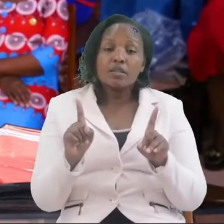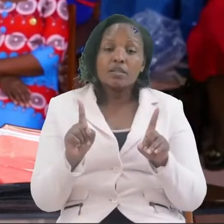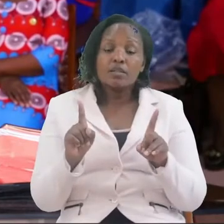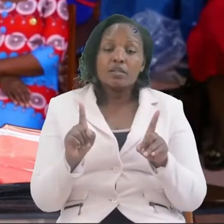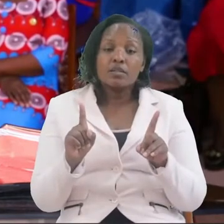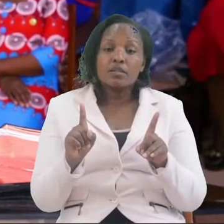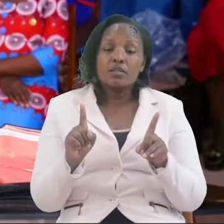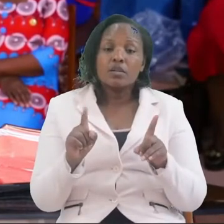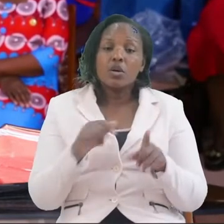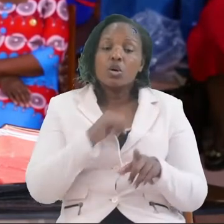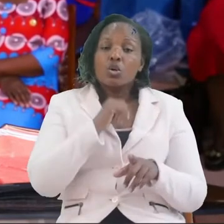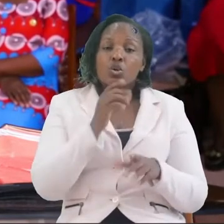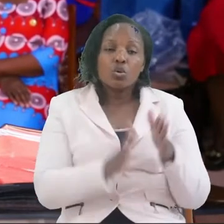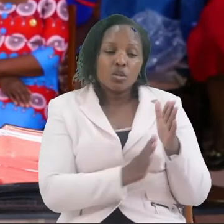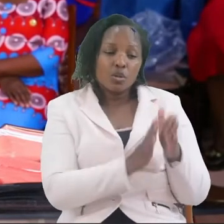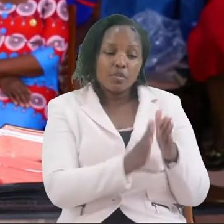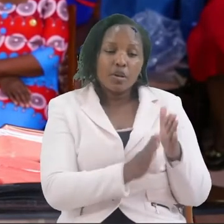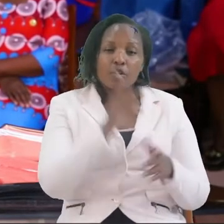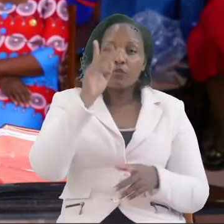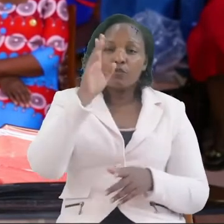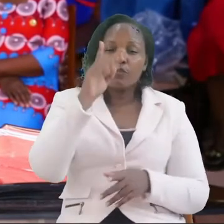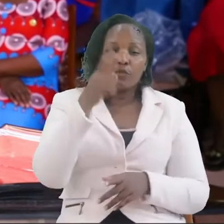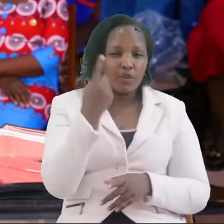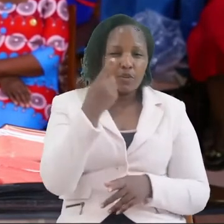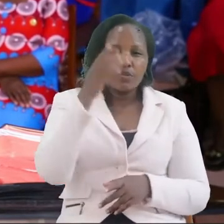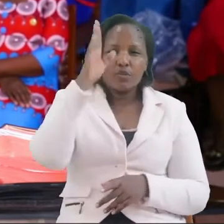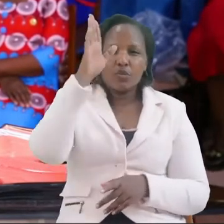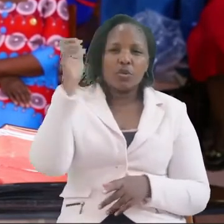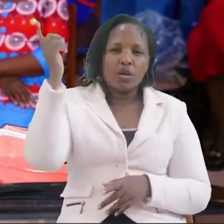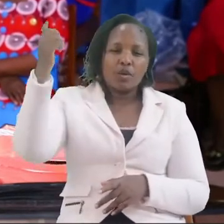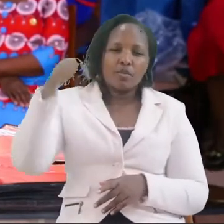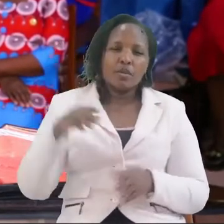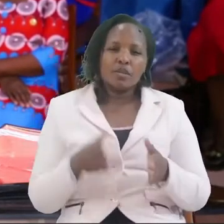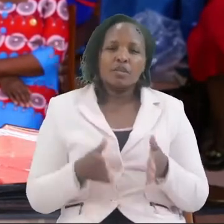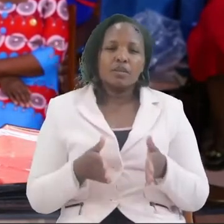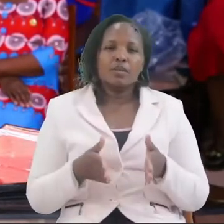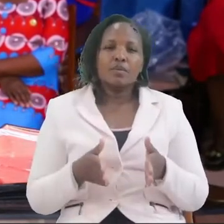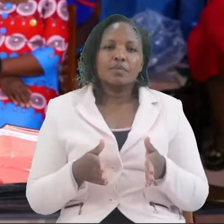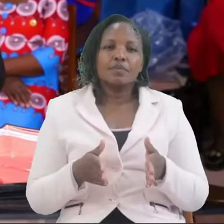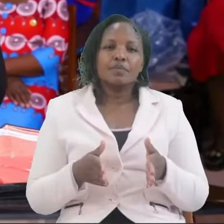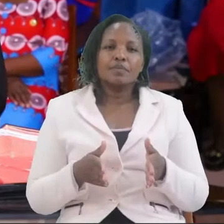hiyo sio ile kusudi ya Bwana kutuleta katika